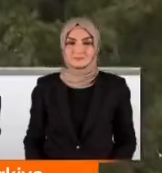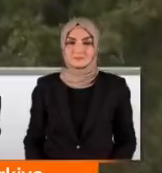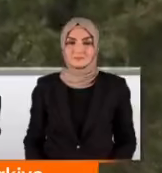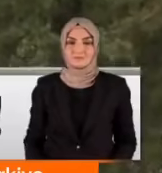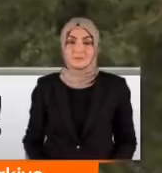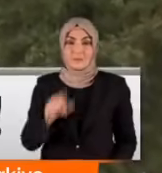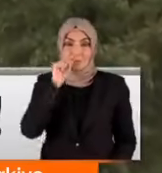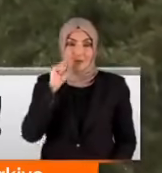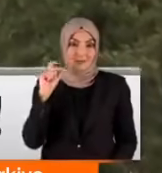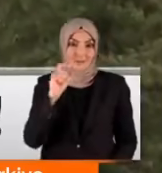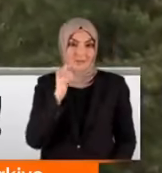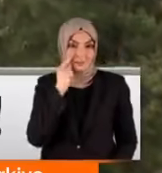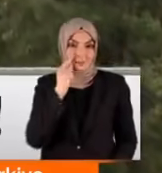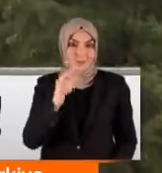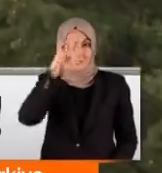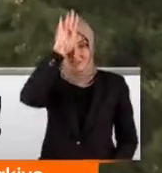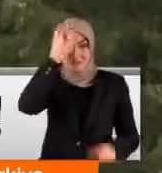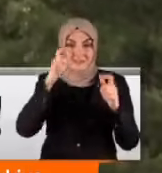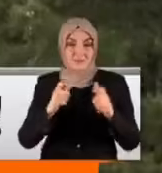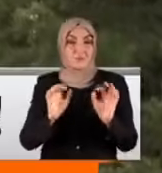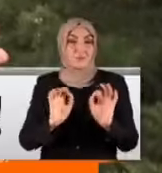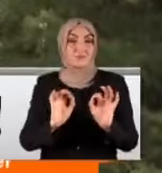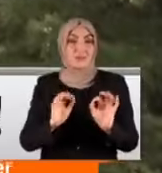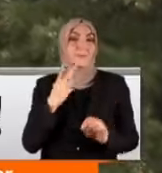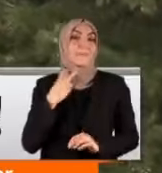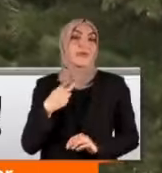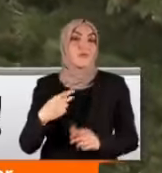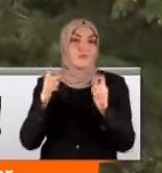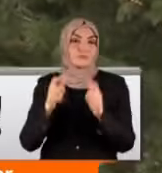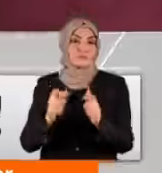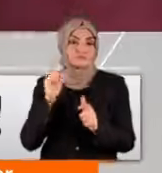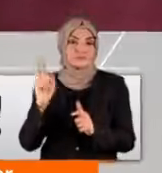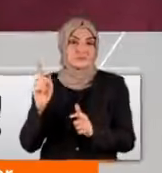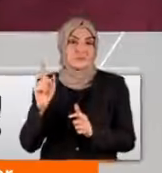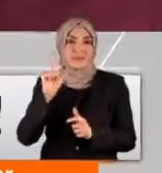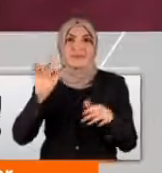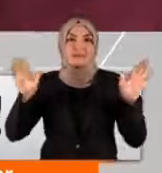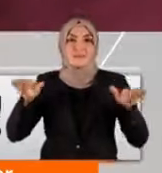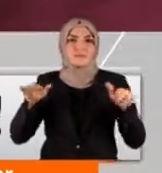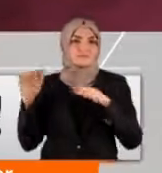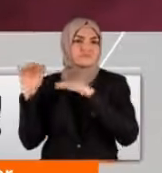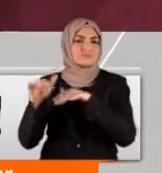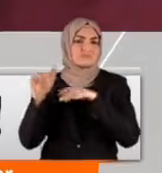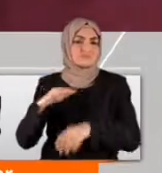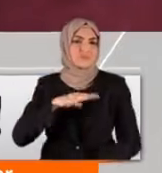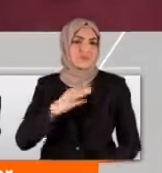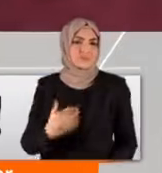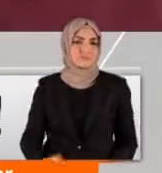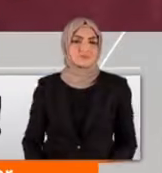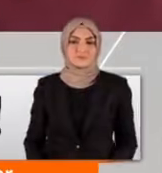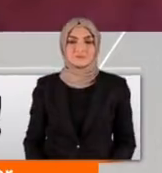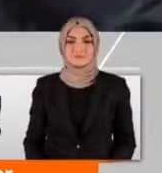Mart ayıyla birlikte İstanbul'a Özellikle de Beykoz'a Leylekler Akın ettiler bir iki tane geliyor dört tane gidiyor